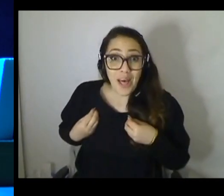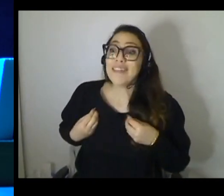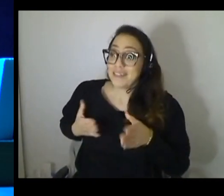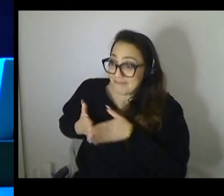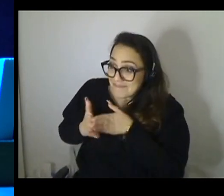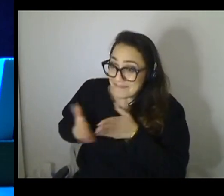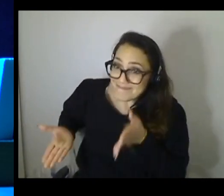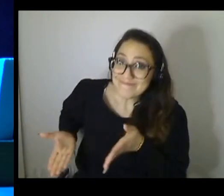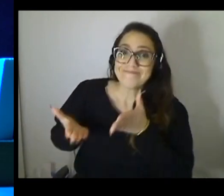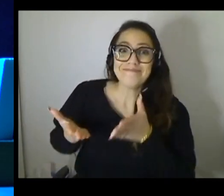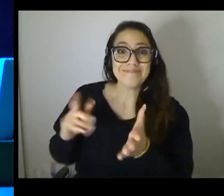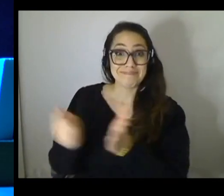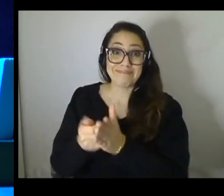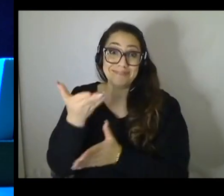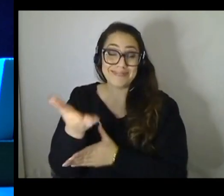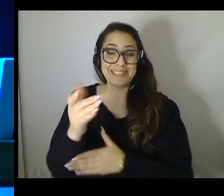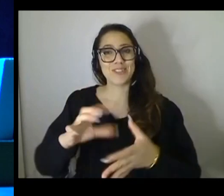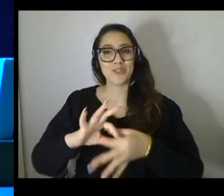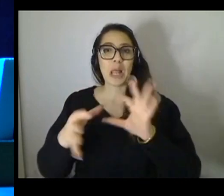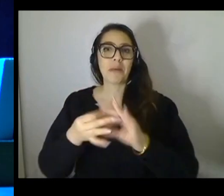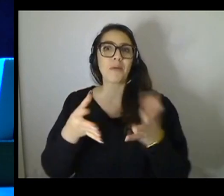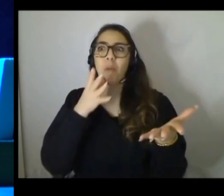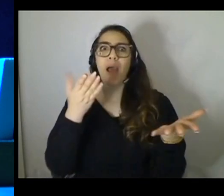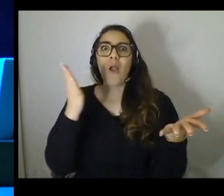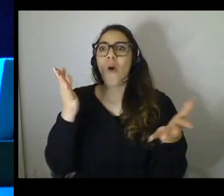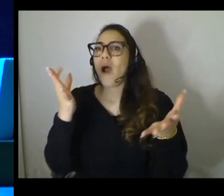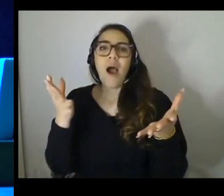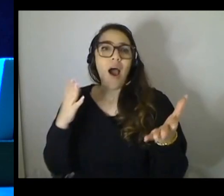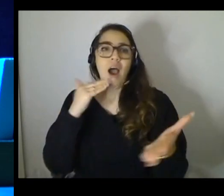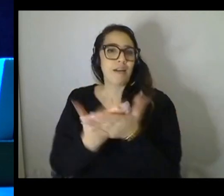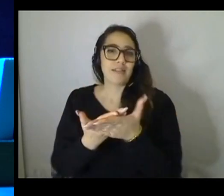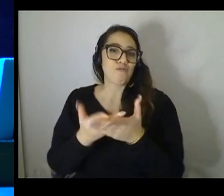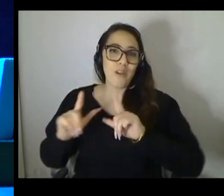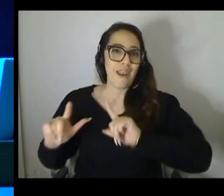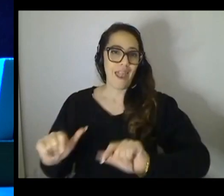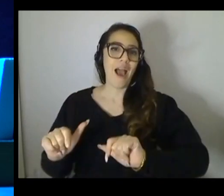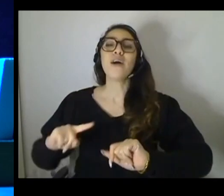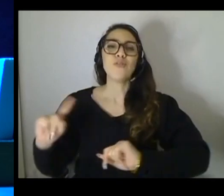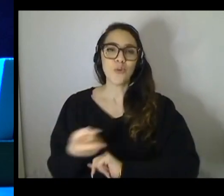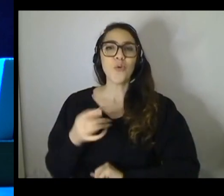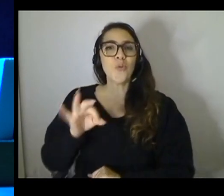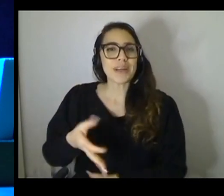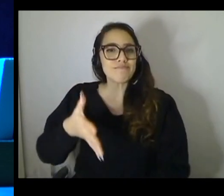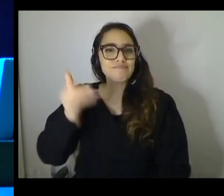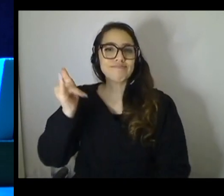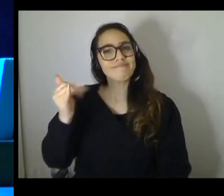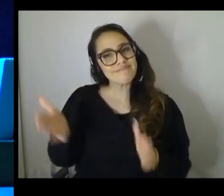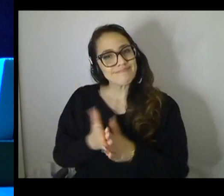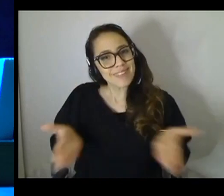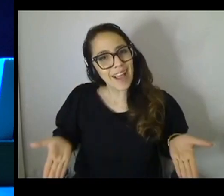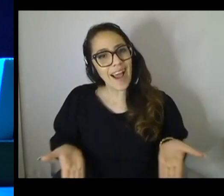ces Jeux, et il ne peut en être autrement. Nous devons être au rendez-vous. Et alors j'ai envie de dire haut les cœurs et en